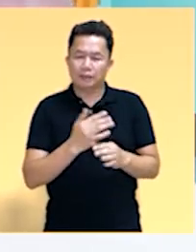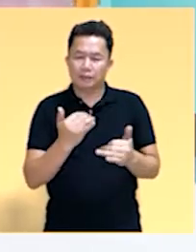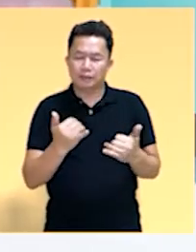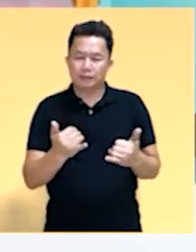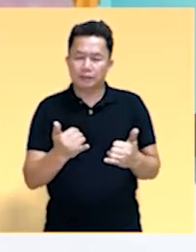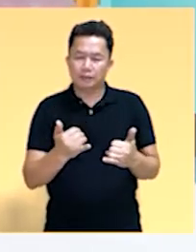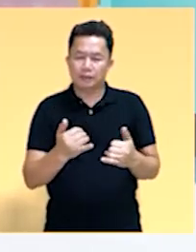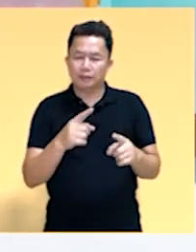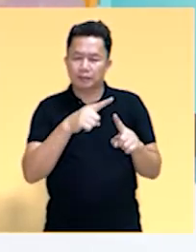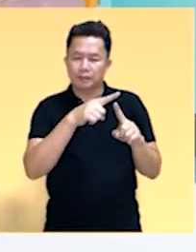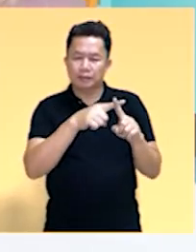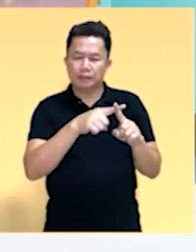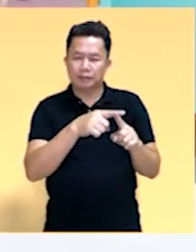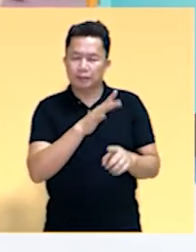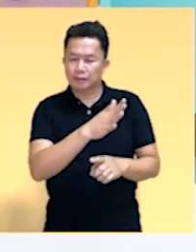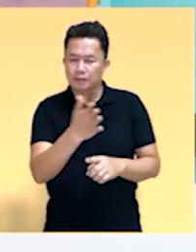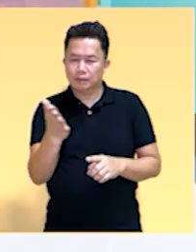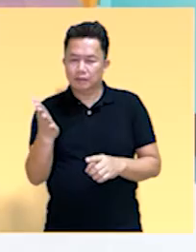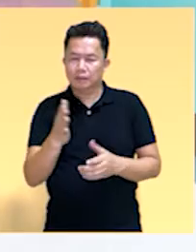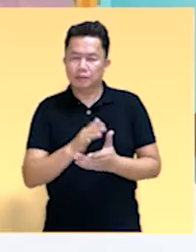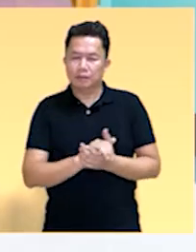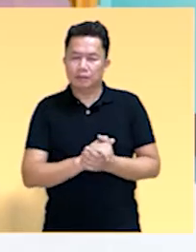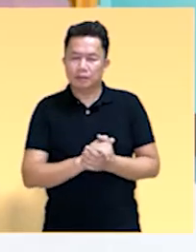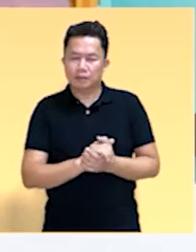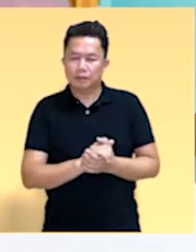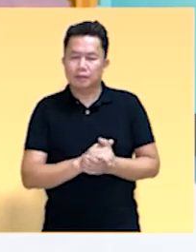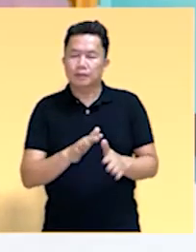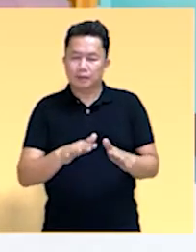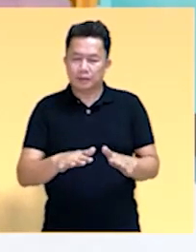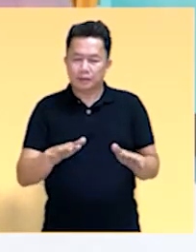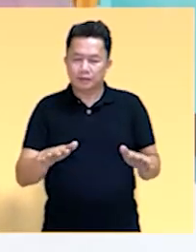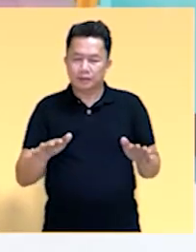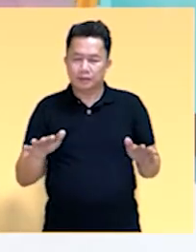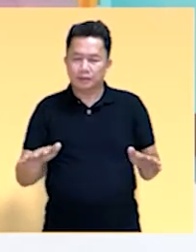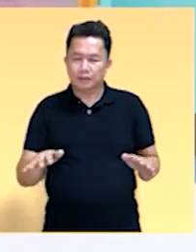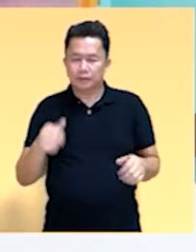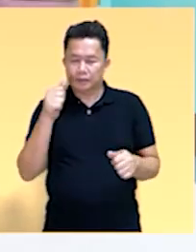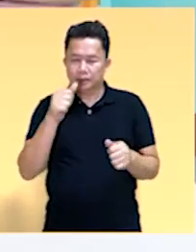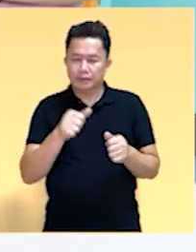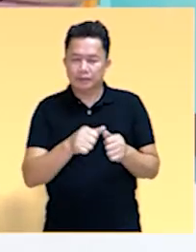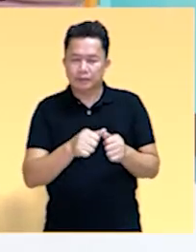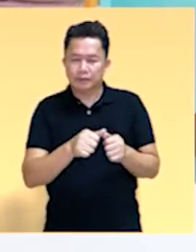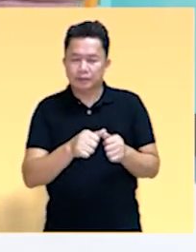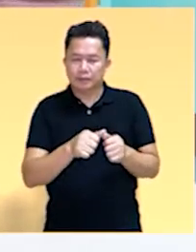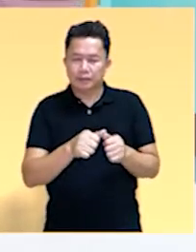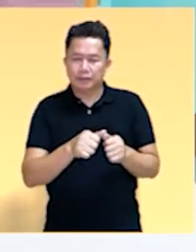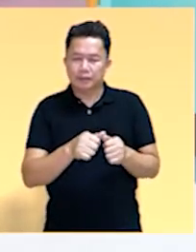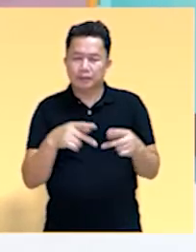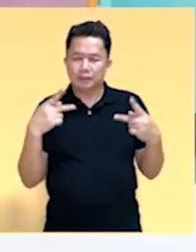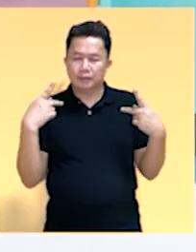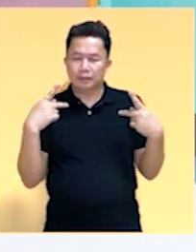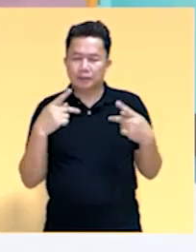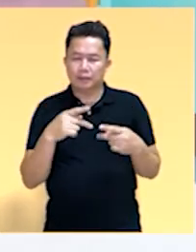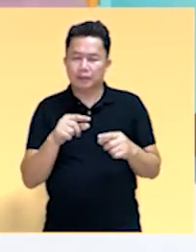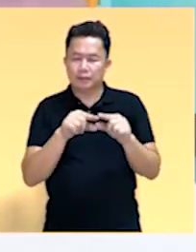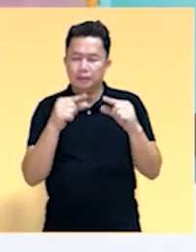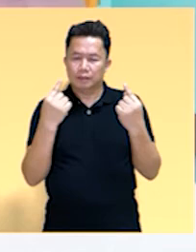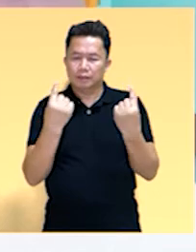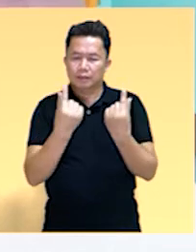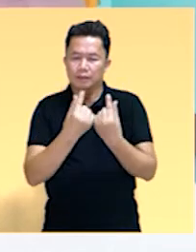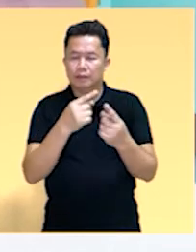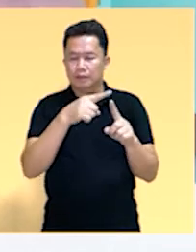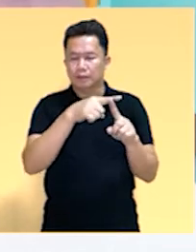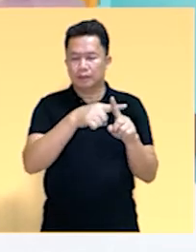Tama! Ngayon, i-add nyo na. Mga bata, paalala ulit. Mayroon